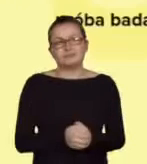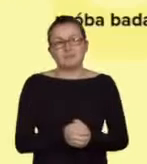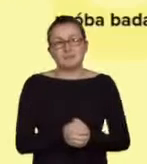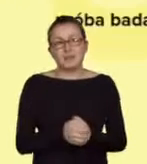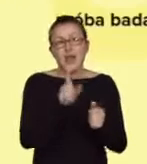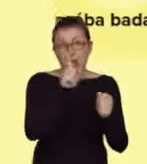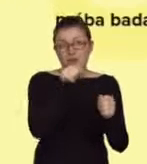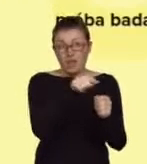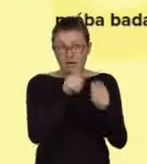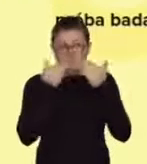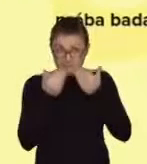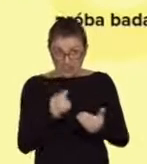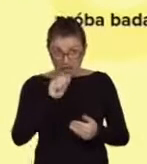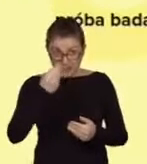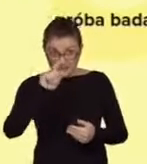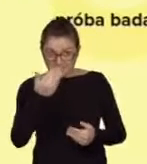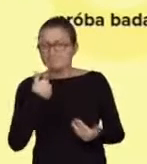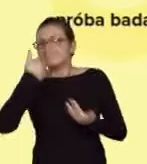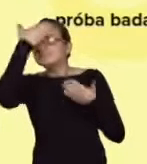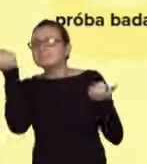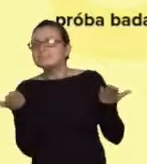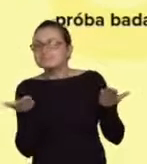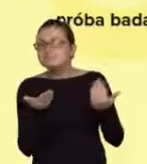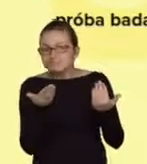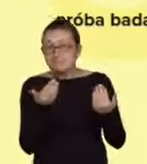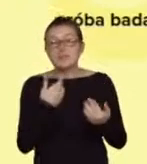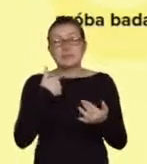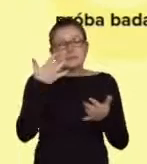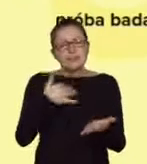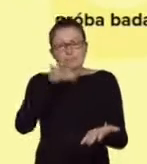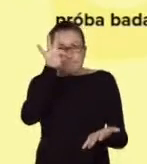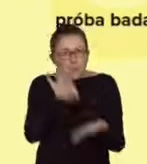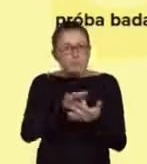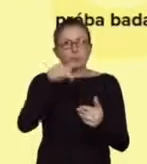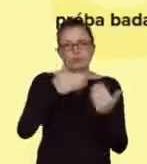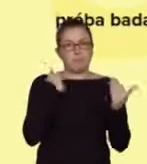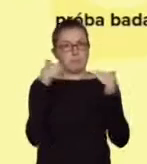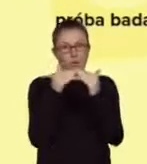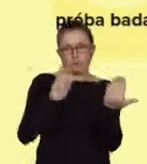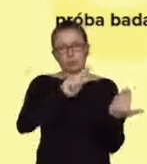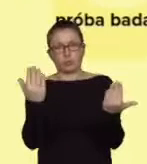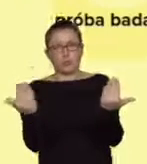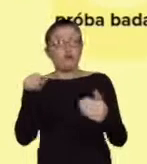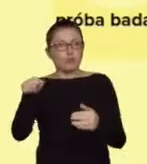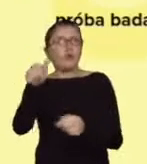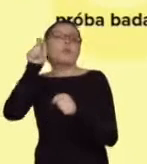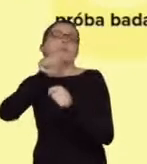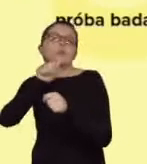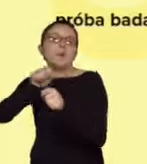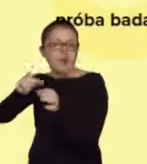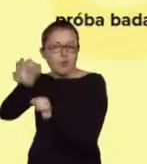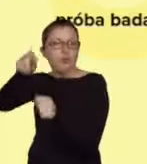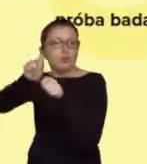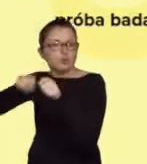enzymom. Aby mieć tę pewność, należy porównać próbę badawczą z próbą kontrolną, która na pewno nie zawierała